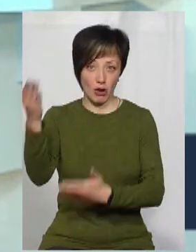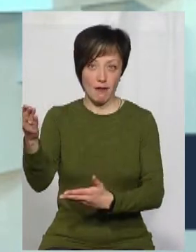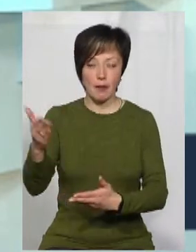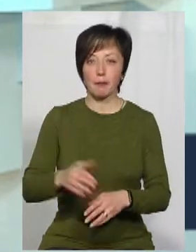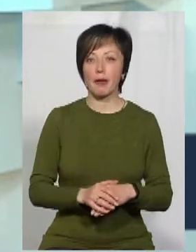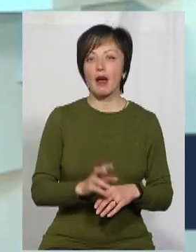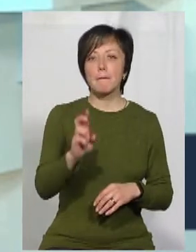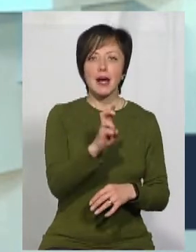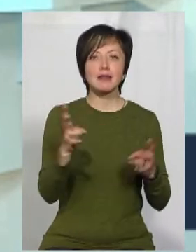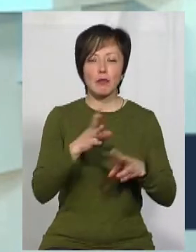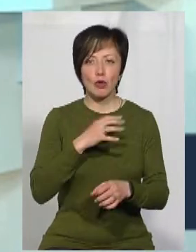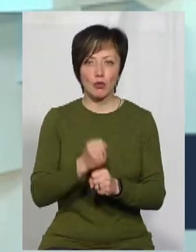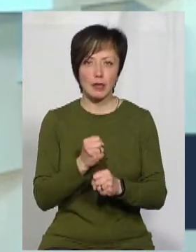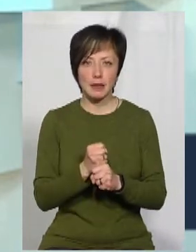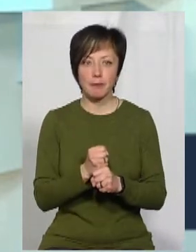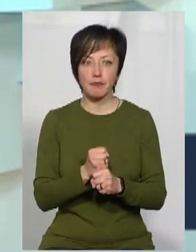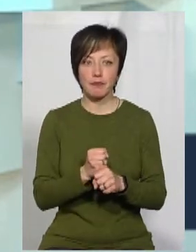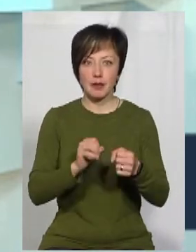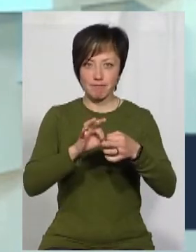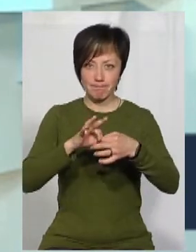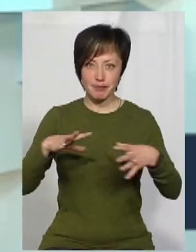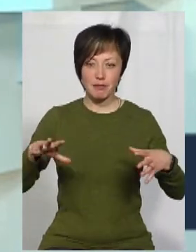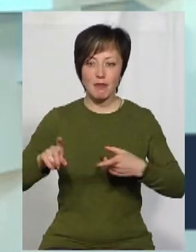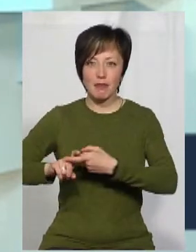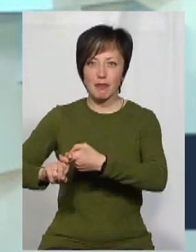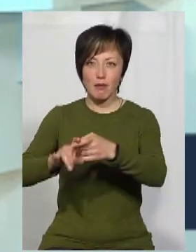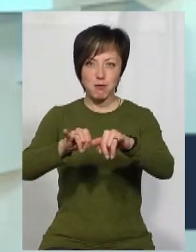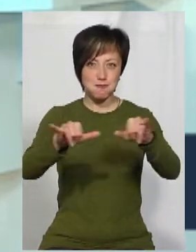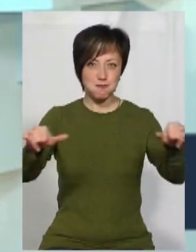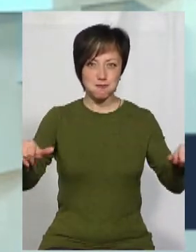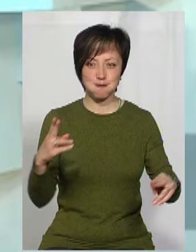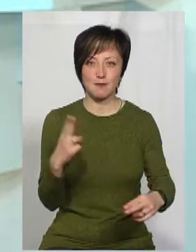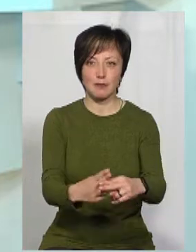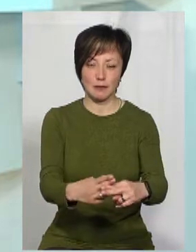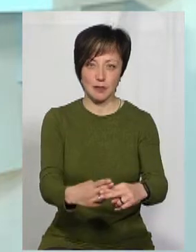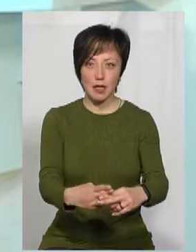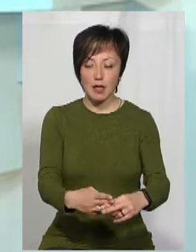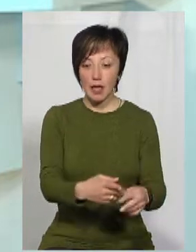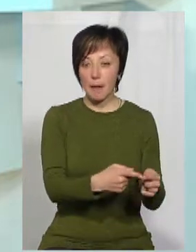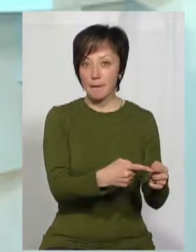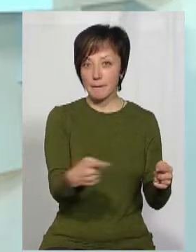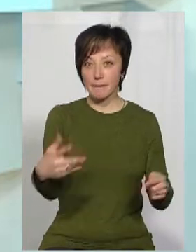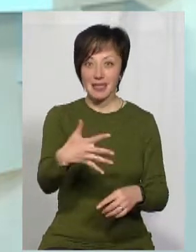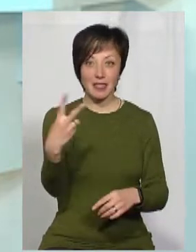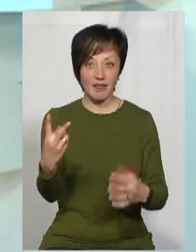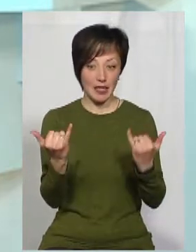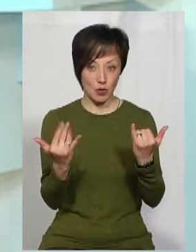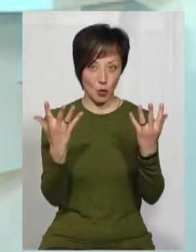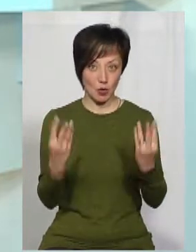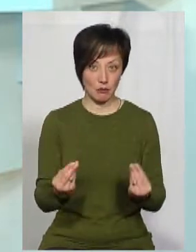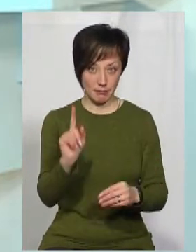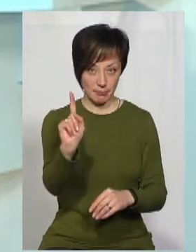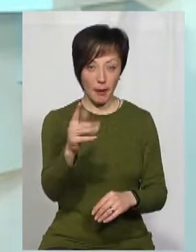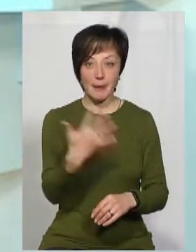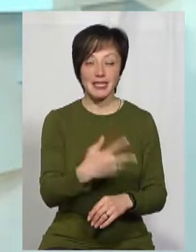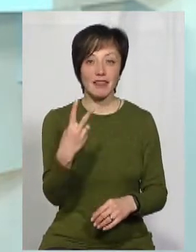Бо в березні це треба було робити. Розірвати ланцюги поширення інфекції. За цей час, да, от 52 дні сьогодні це